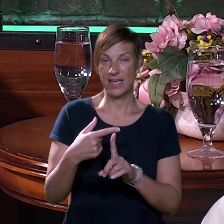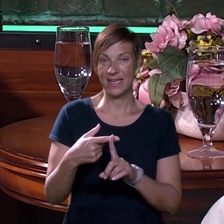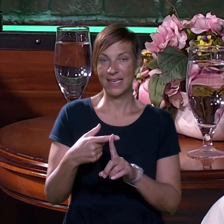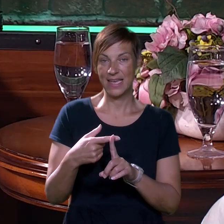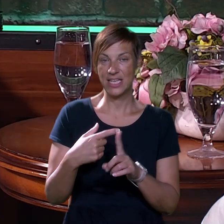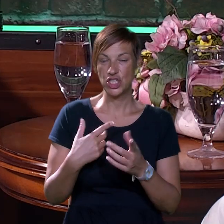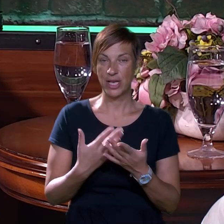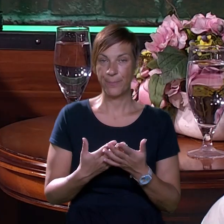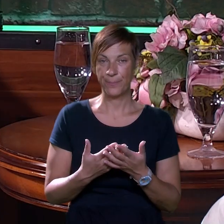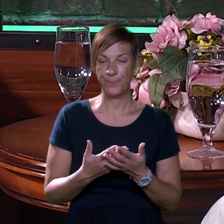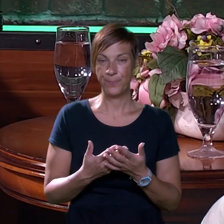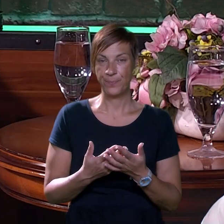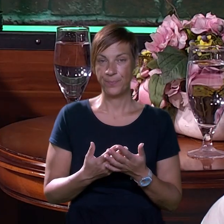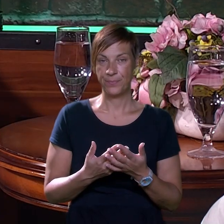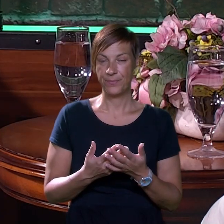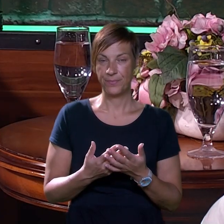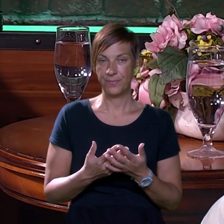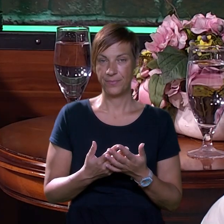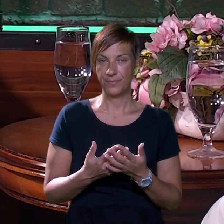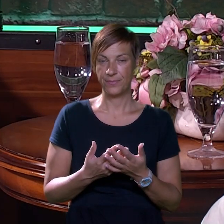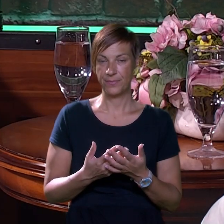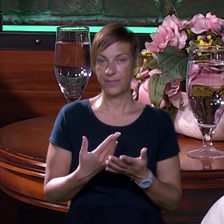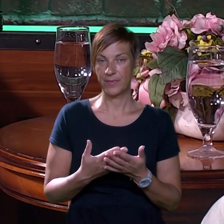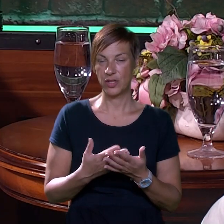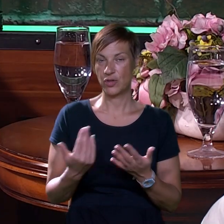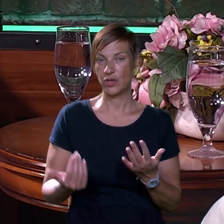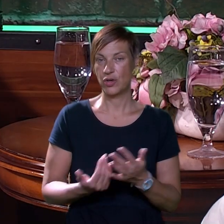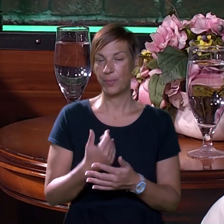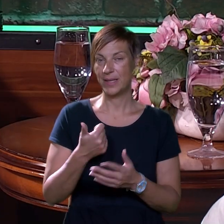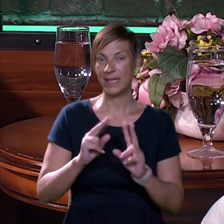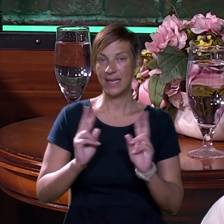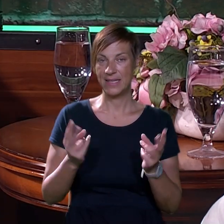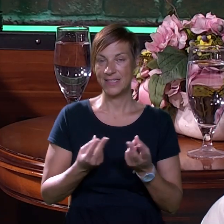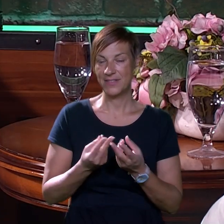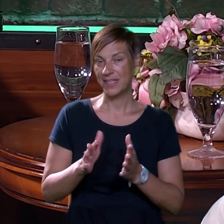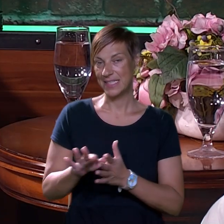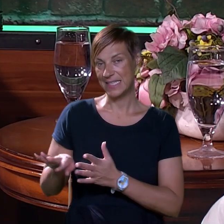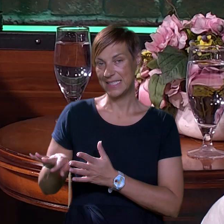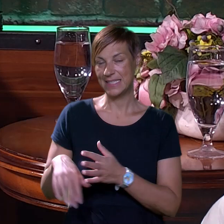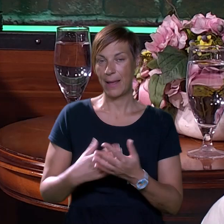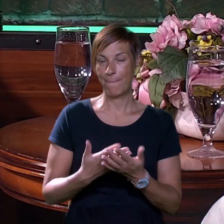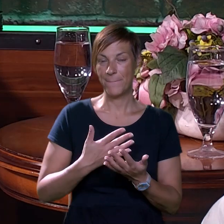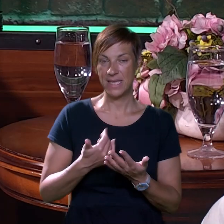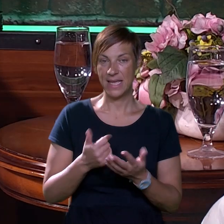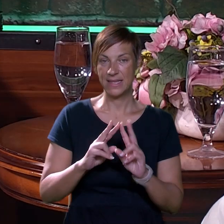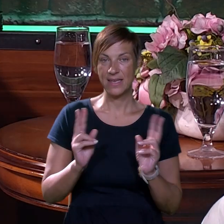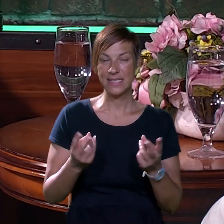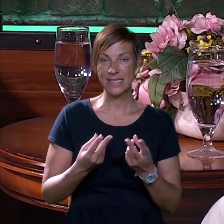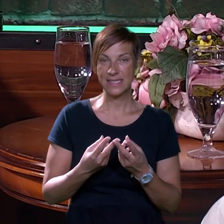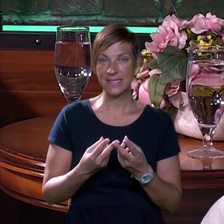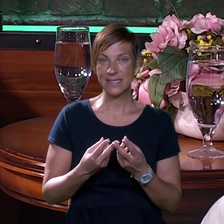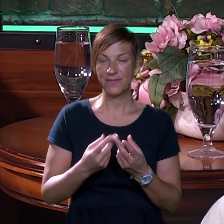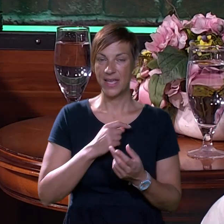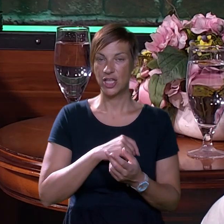križa. I to je opet jedan svijet za sebe. Znači, jedan svijet